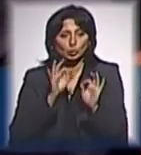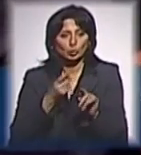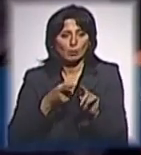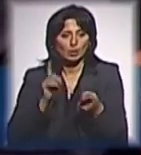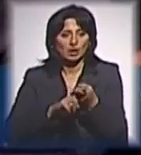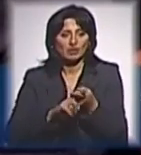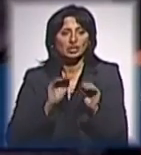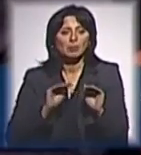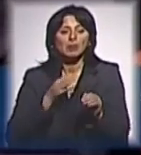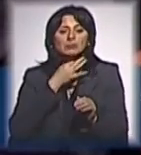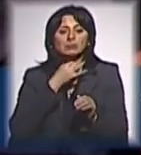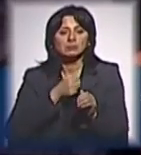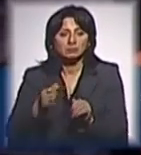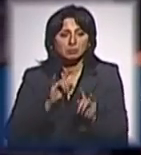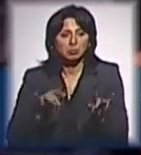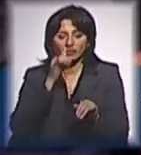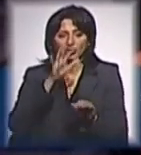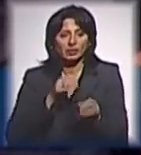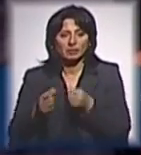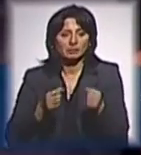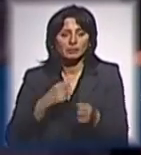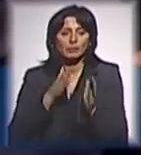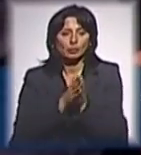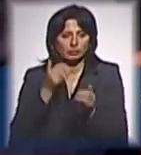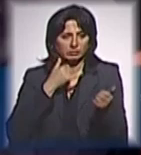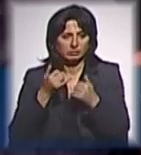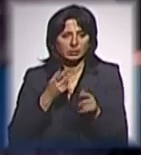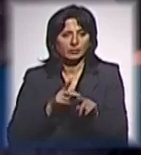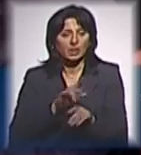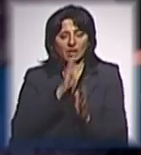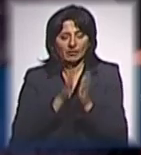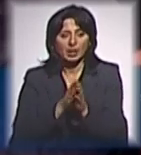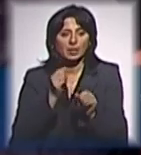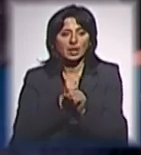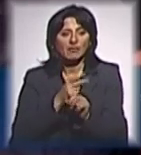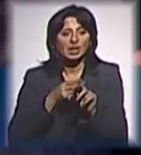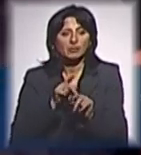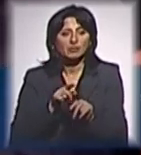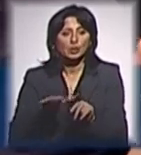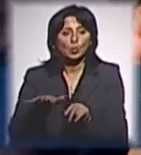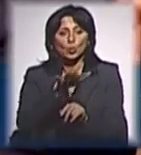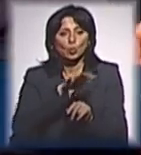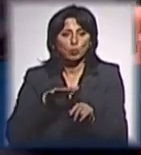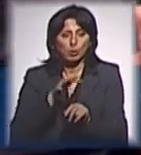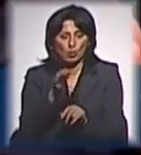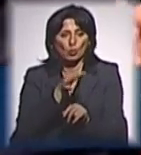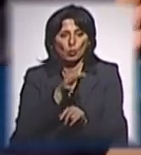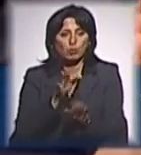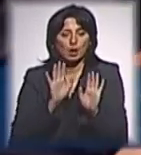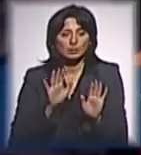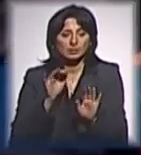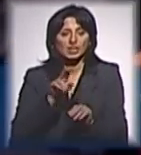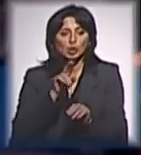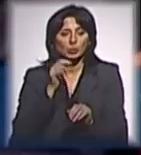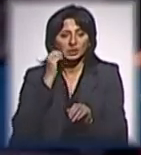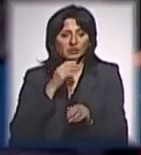ამასთან დაკავშირებით, რომ საბავშვო ბაღში ბავშვი მომეწყვეს. ამიტომ ყველაფერს გავაკეთებ იმისთვის, რომ აი ამ უბანს, აი ამ მიკროუბანს, ერთ-ერთ ძველ